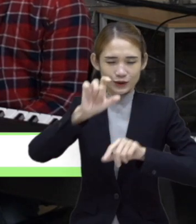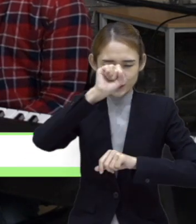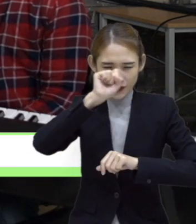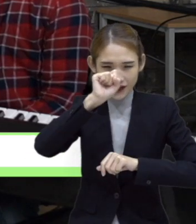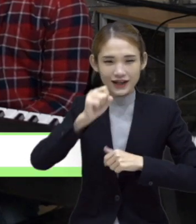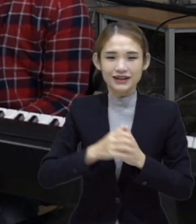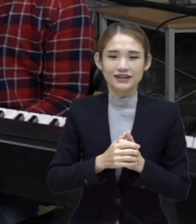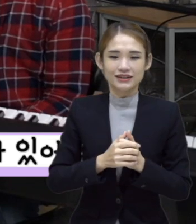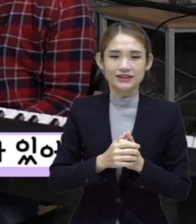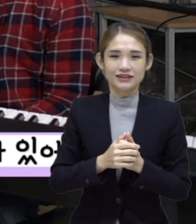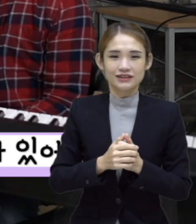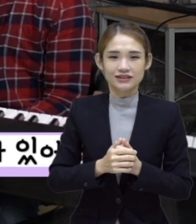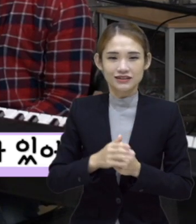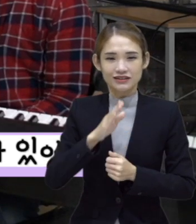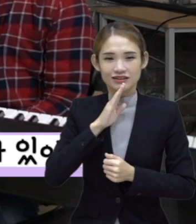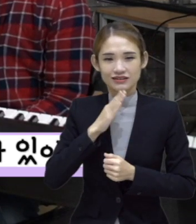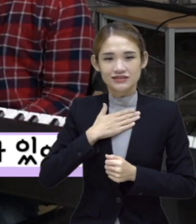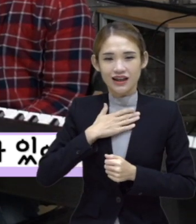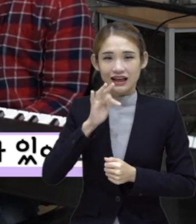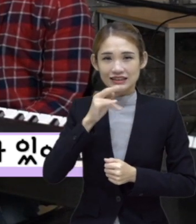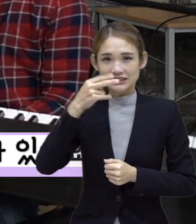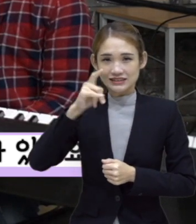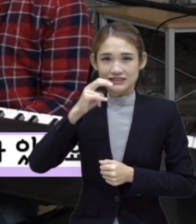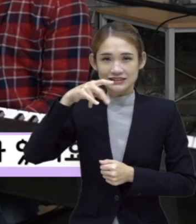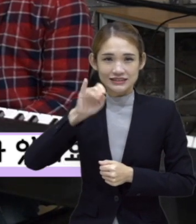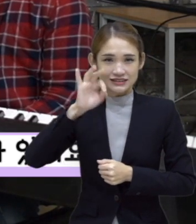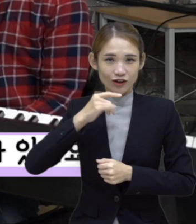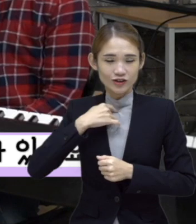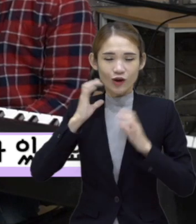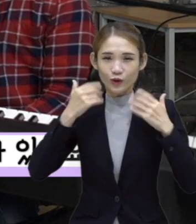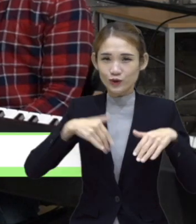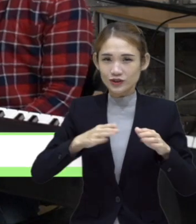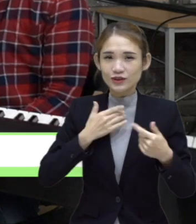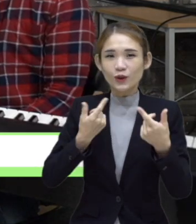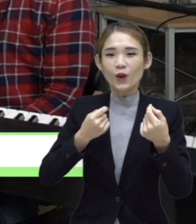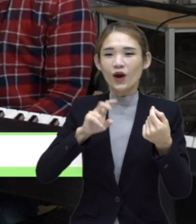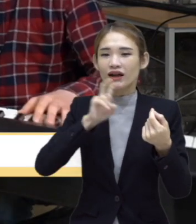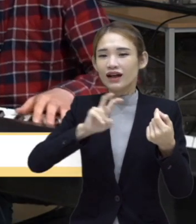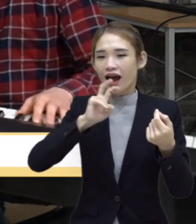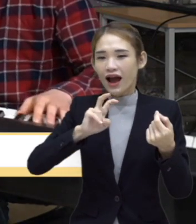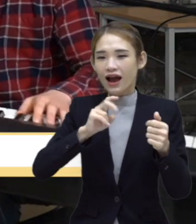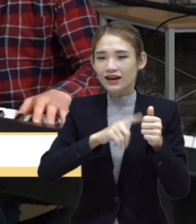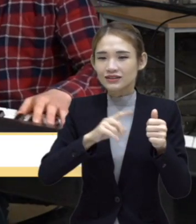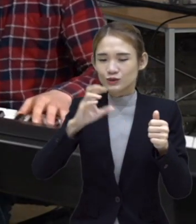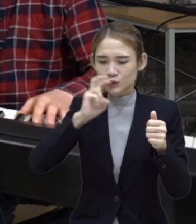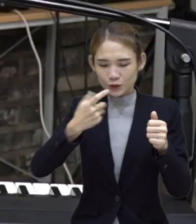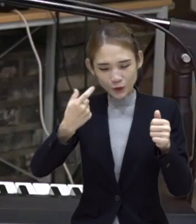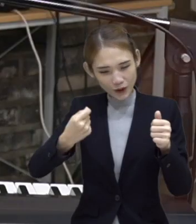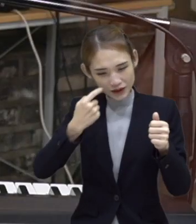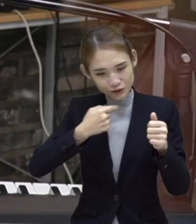어 가수 흉내 사실 제가 히든싱어 출신이지만 명수 씨도 진짜 똑같은 가수가 있어요. 명수 형 보여줘요. 네. 똑같을지 모르겠는데